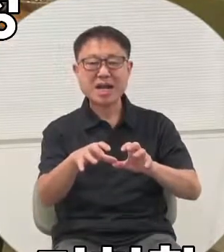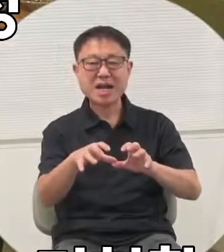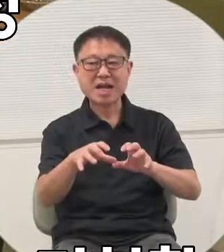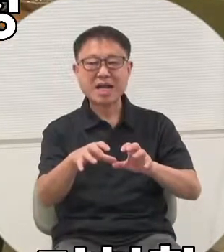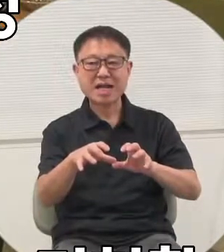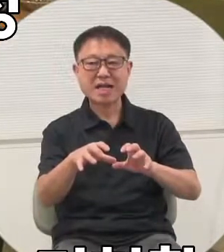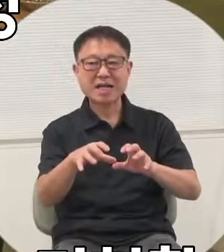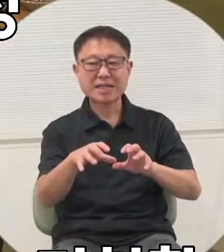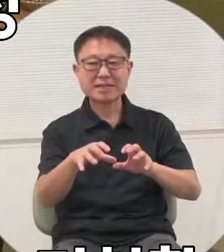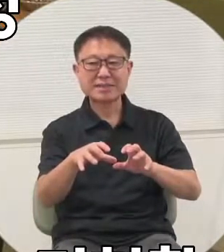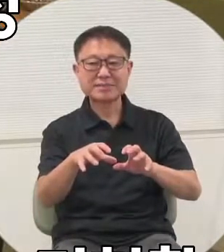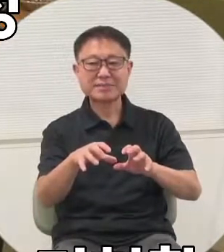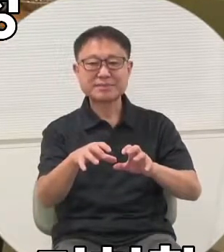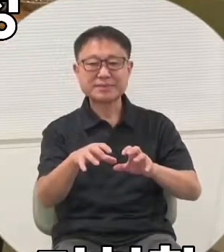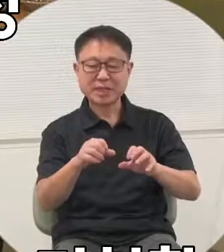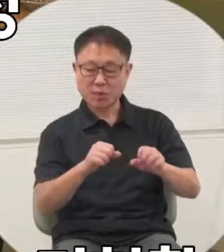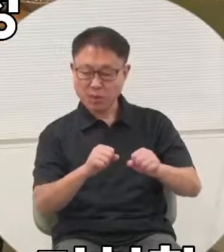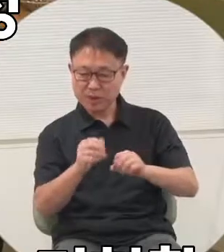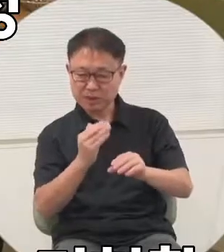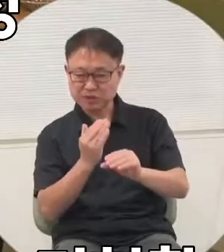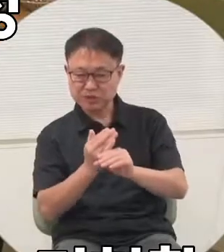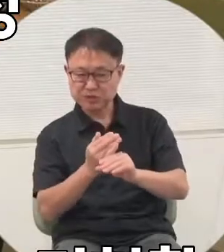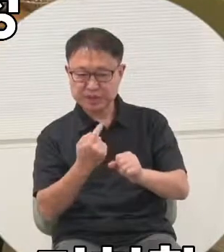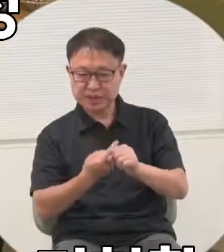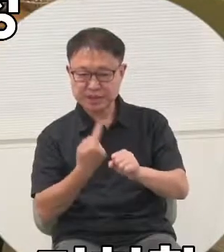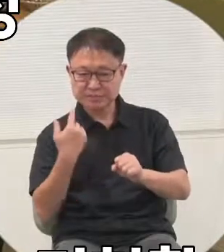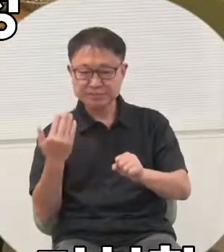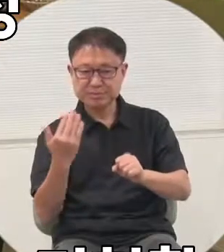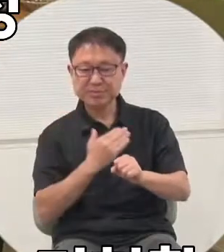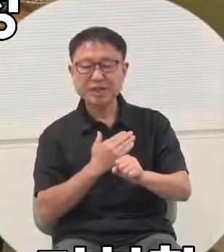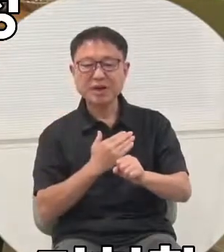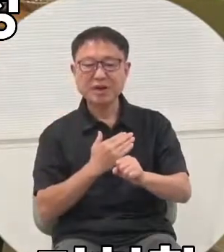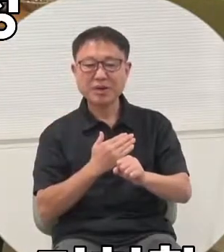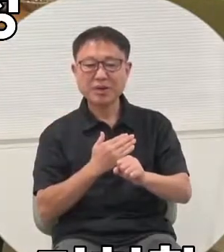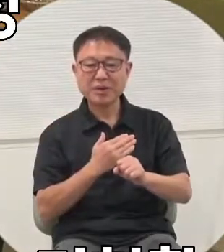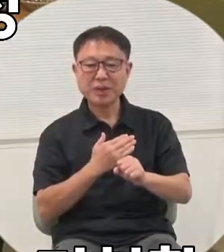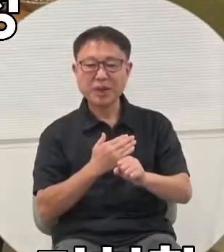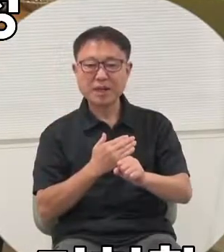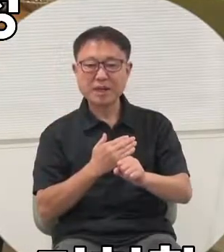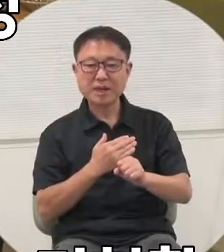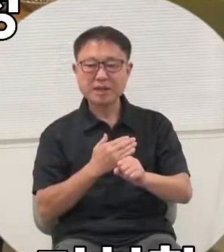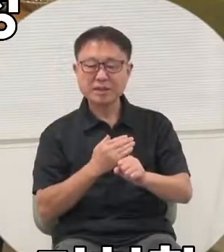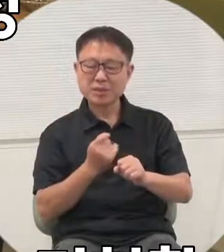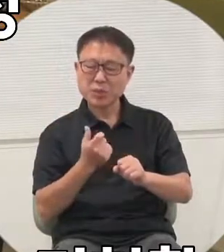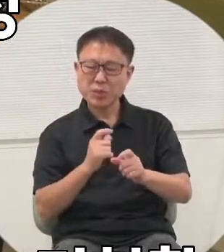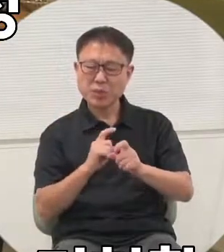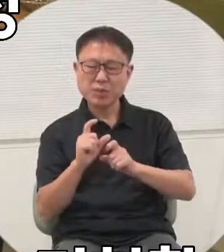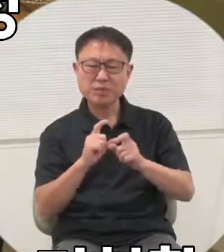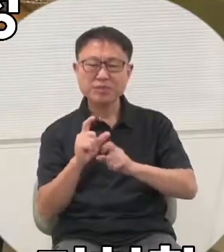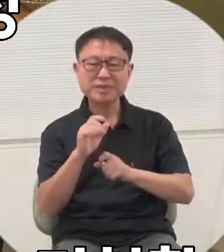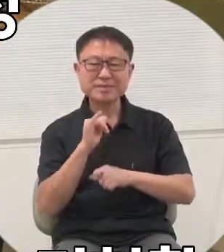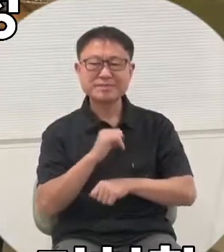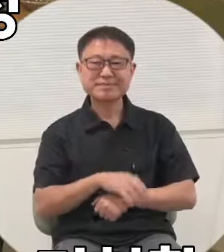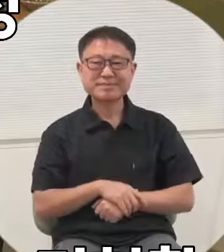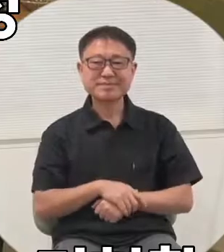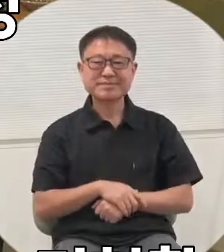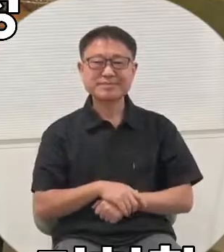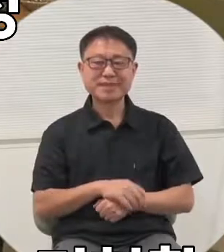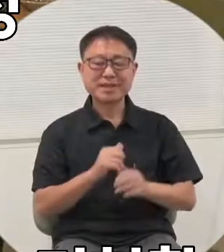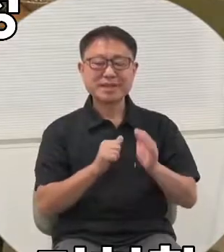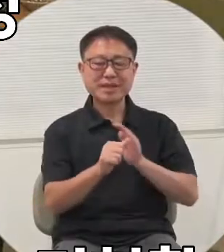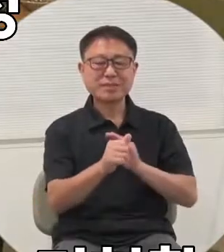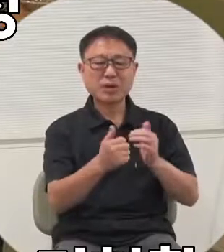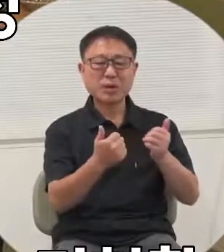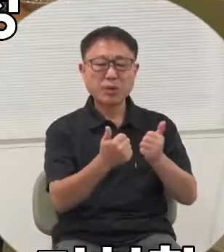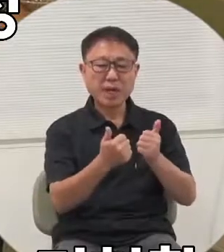그래서 여기에서 쭉 활동을 하다가 작년부터 여러 고민들이 좀 있었습니다. 마을넷 대표자회의가